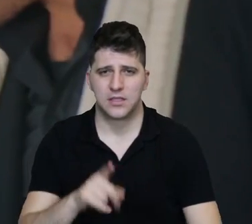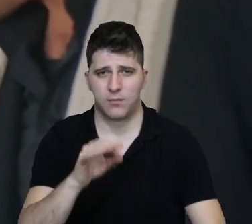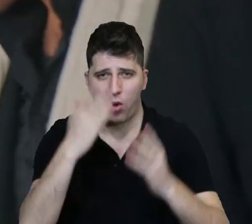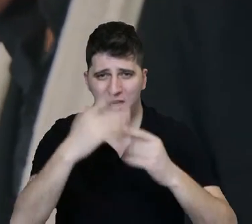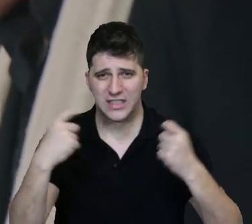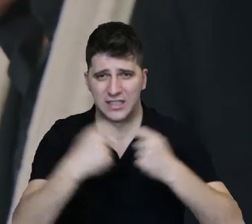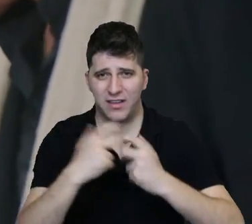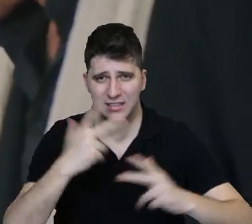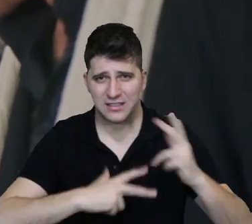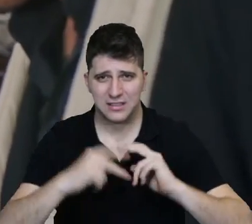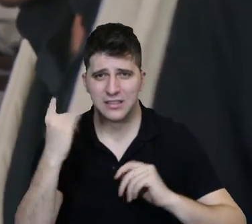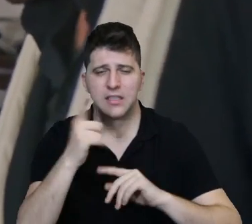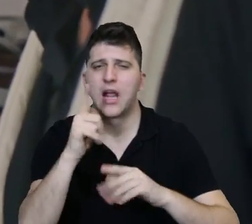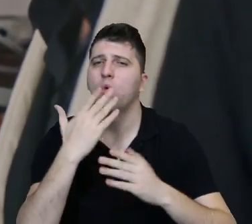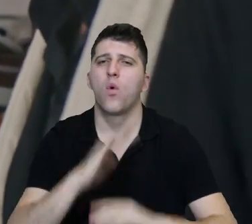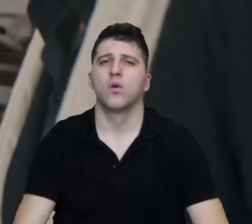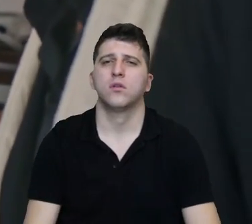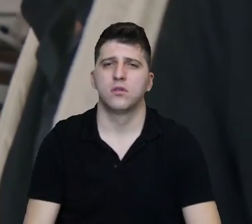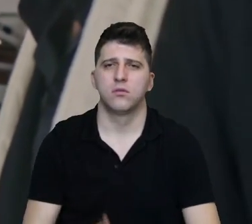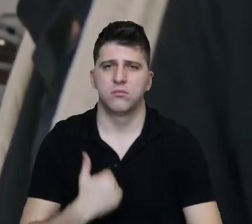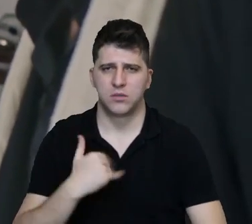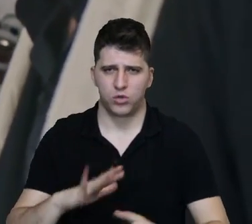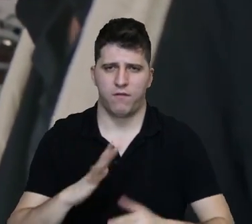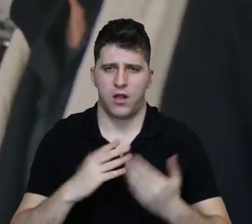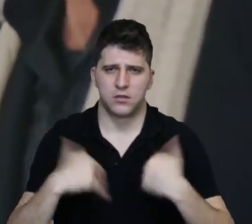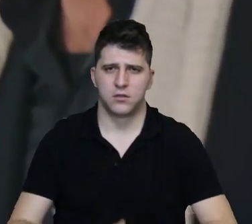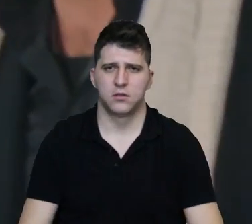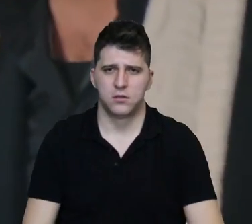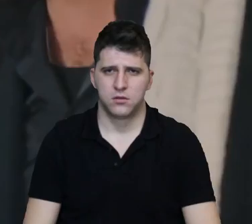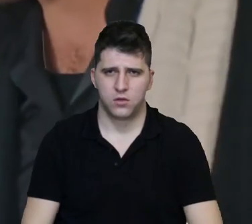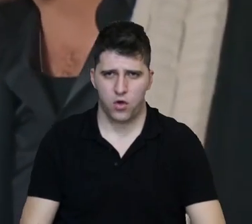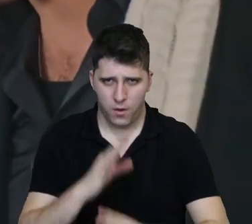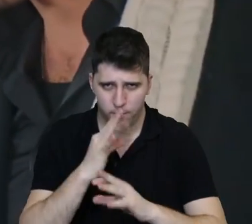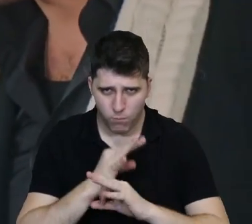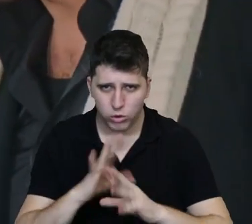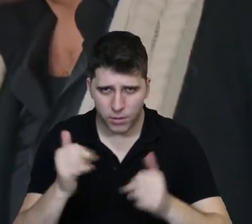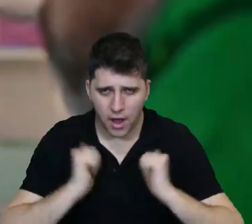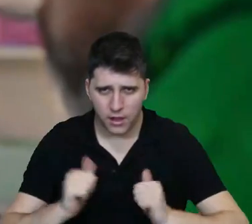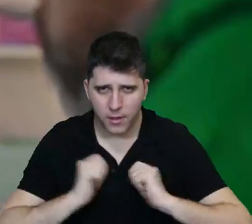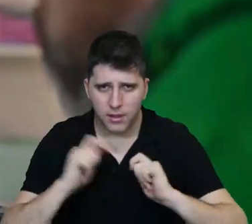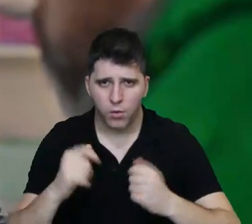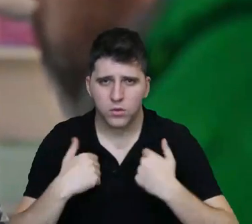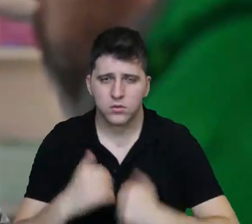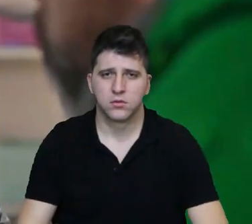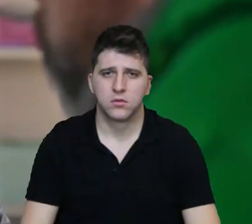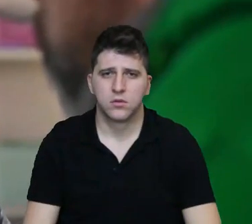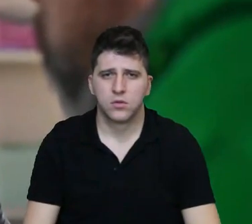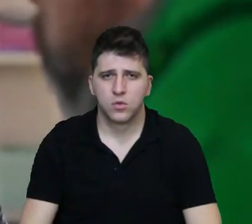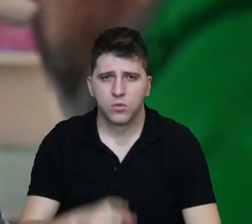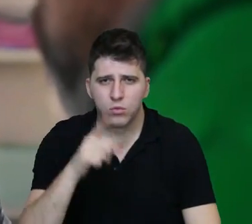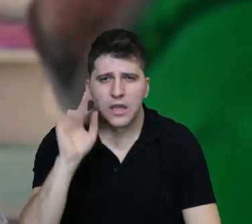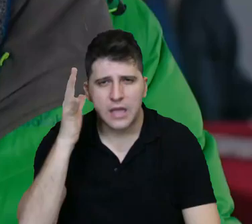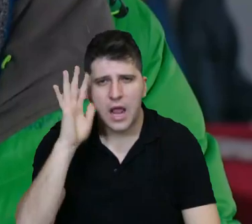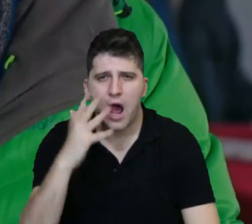savaşçı kostümüyle gezmene gerek yok. Biz burada ne güne duruyoruz? Boşuna mı yapıyoruz o kadar idmanı? Bu da